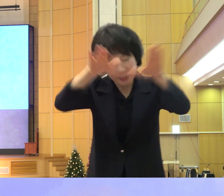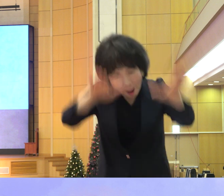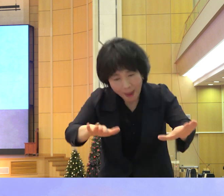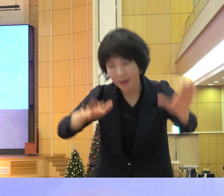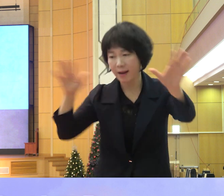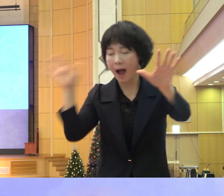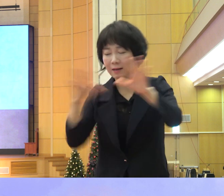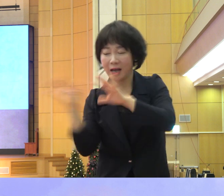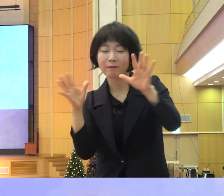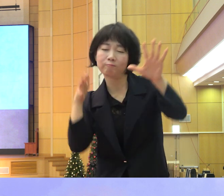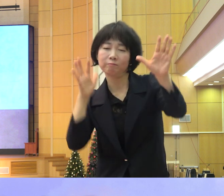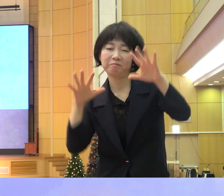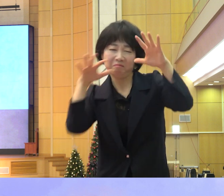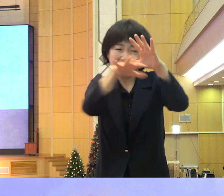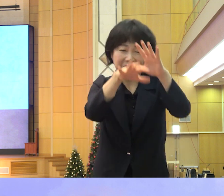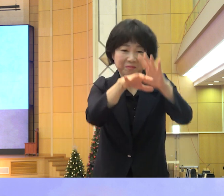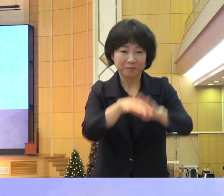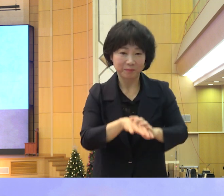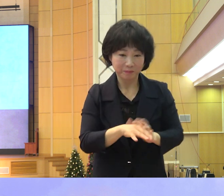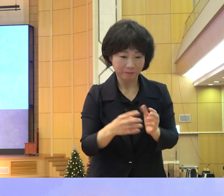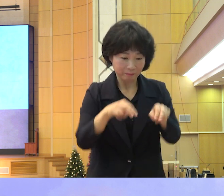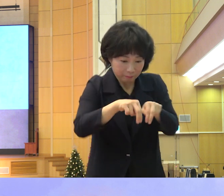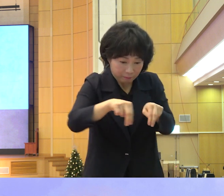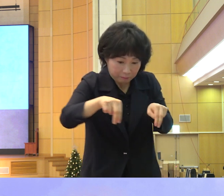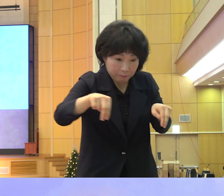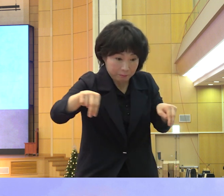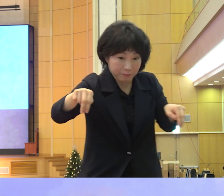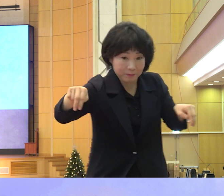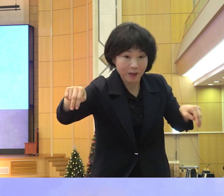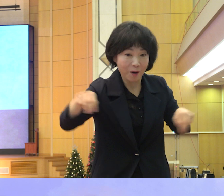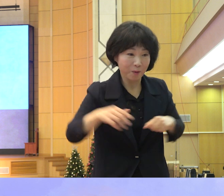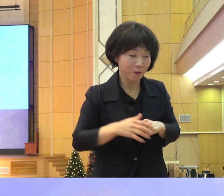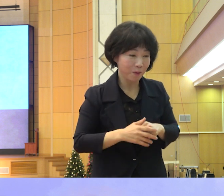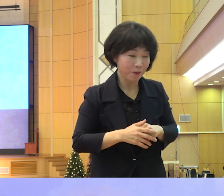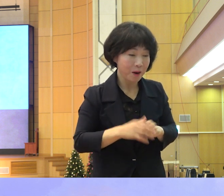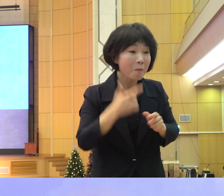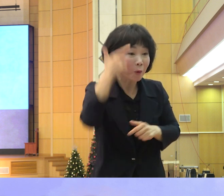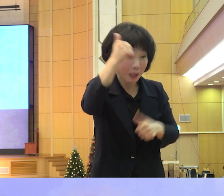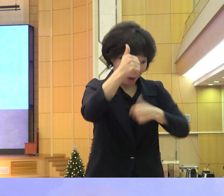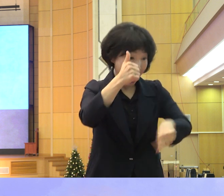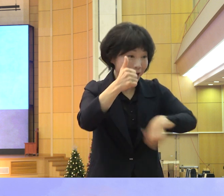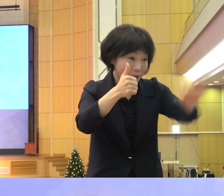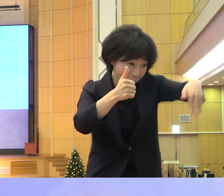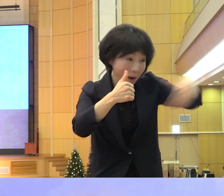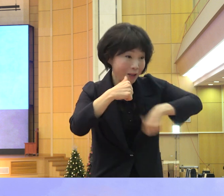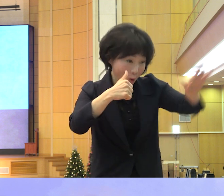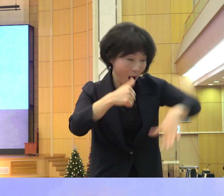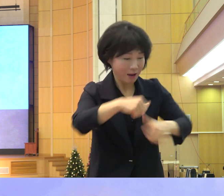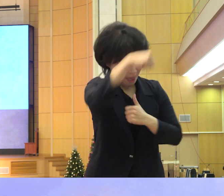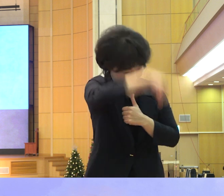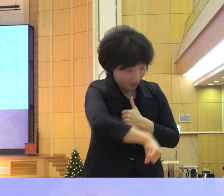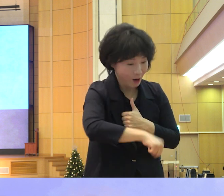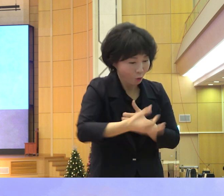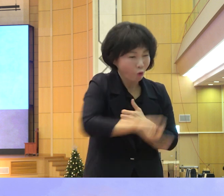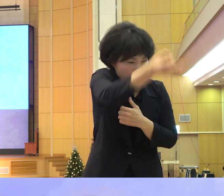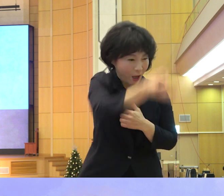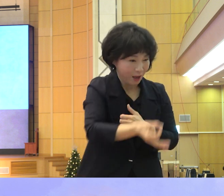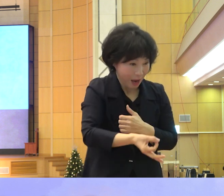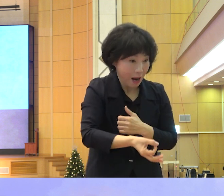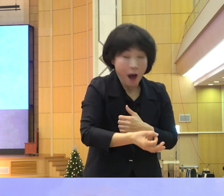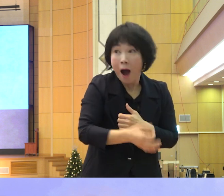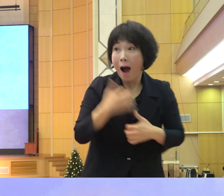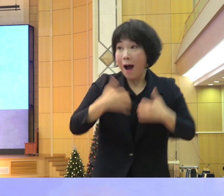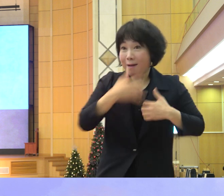한 집사님은 1,000원짜리 두고 한 집사님은 또 1,000원짜리 주는데, 세 분이 오셨는데 한 분이 10,000원짜리